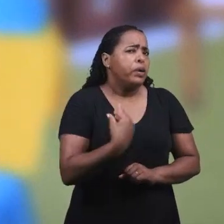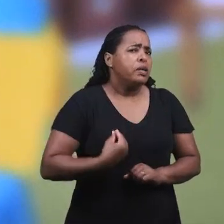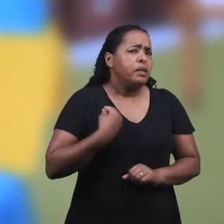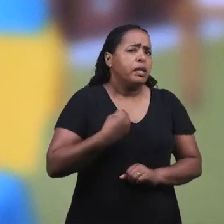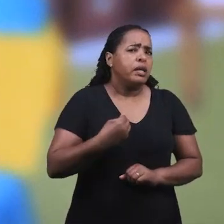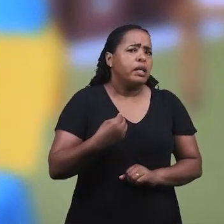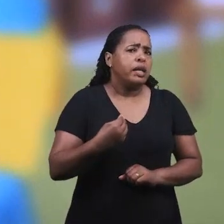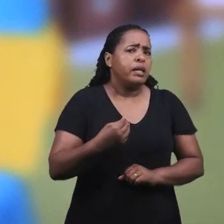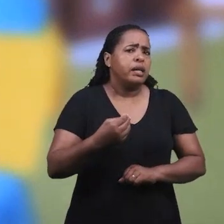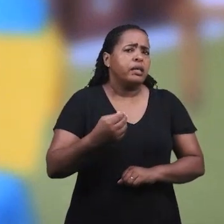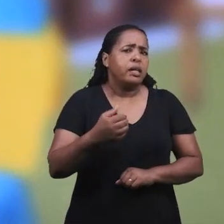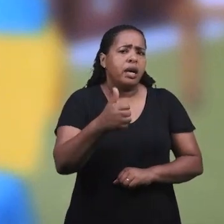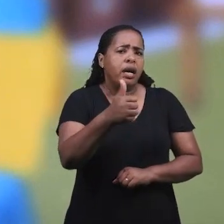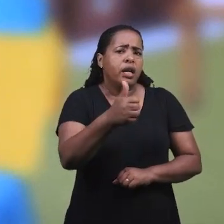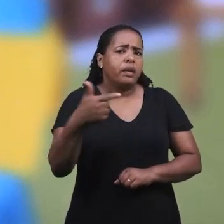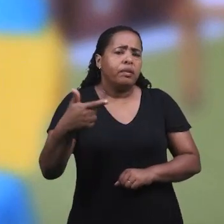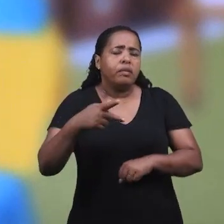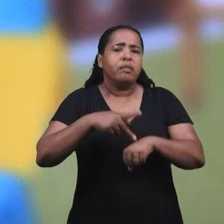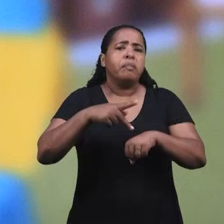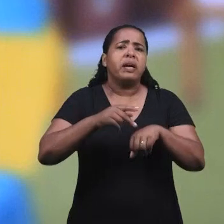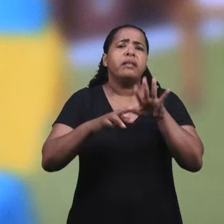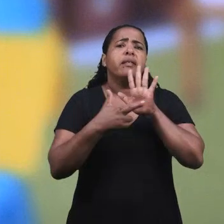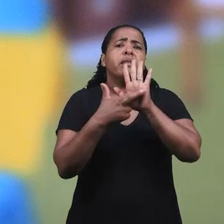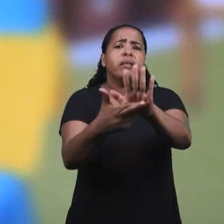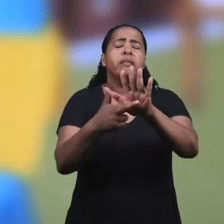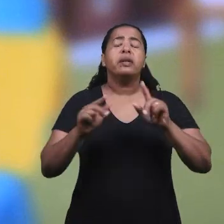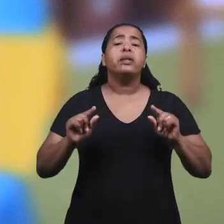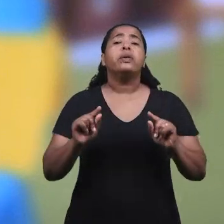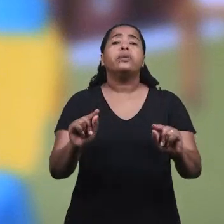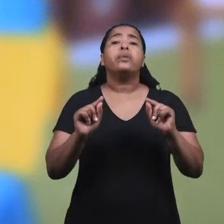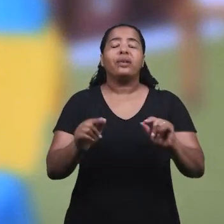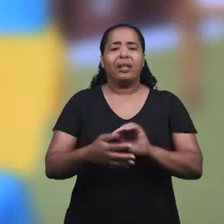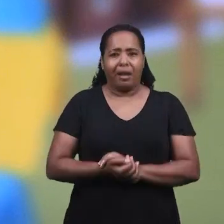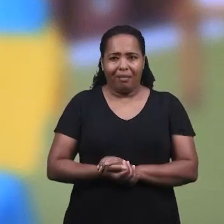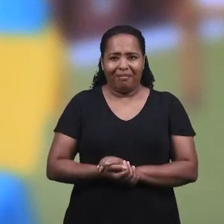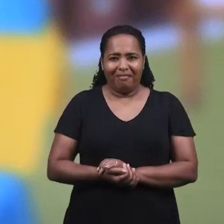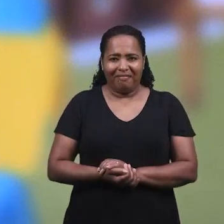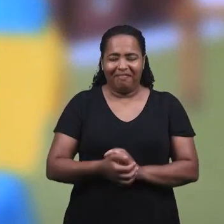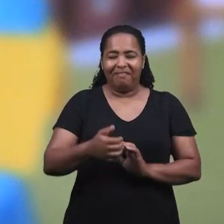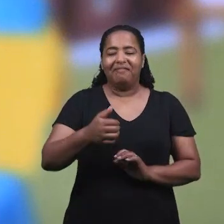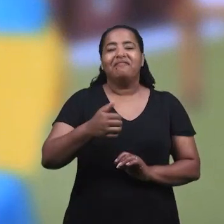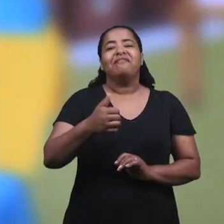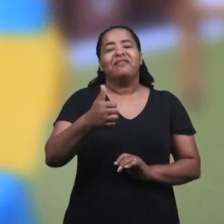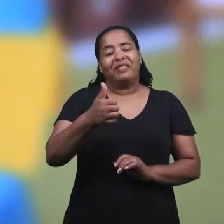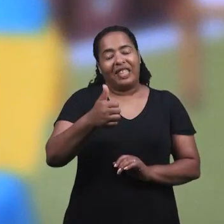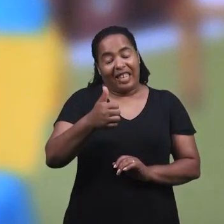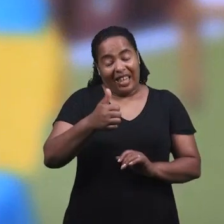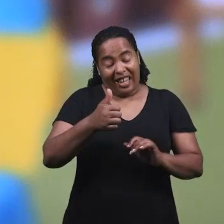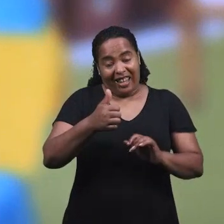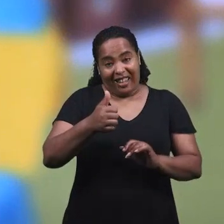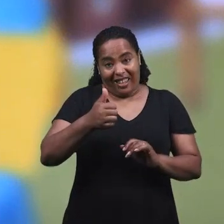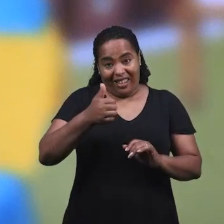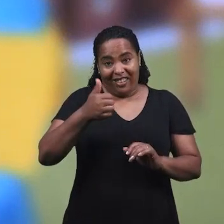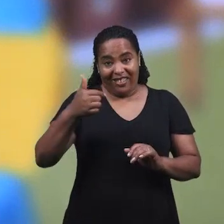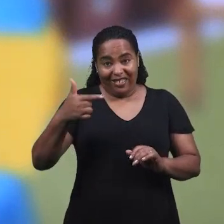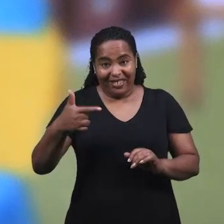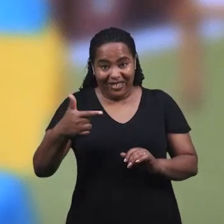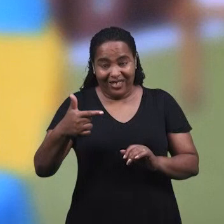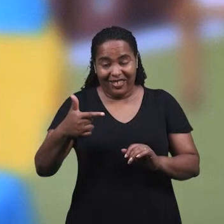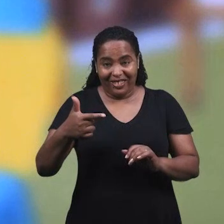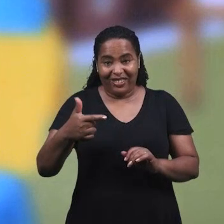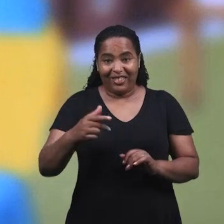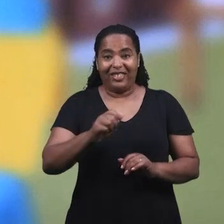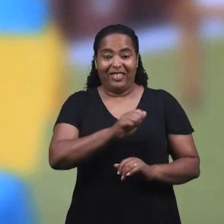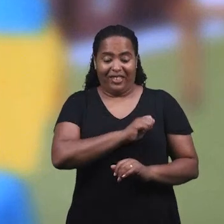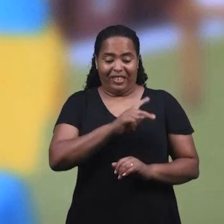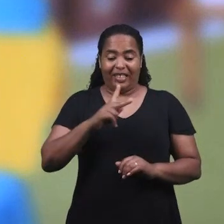qu'est-ce que les 12 pierres représentent pour l'Église? Représentent les 12 apôtres de Jésus. Nous allons nous